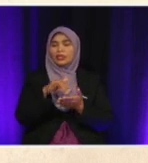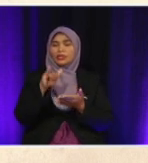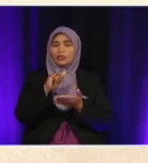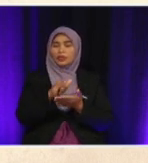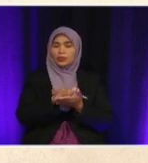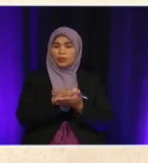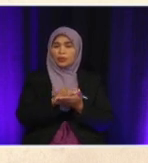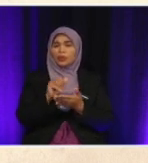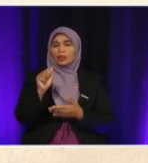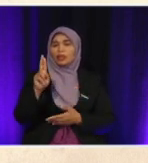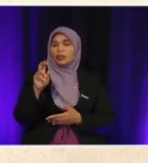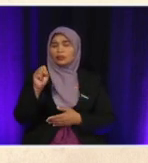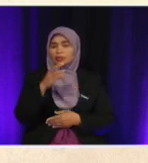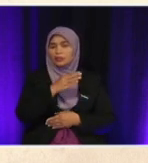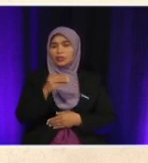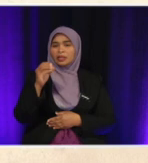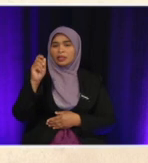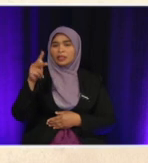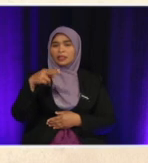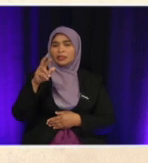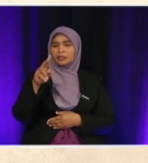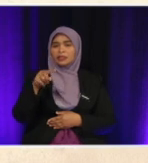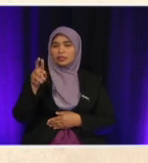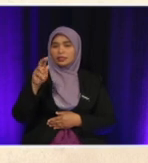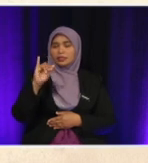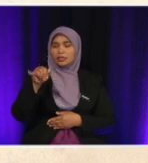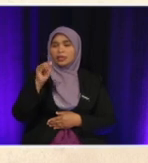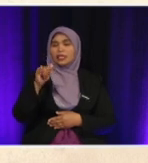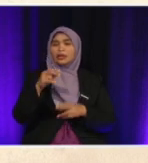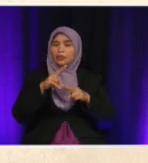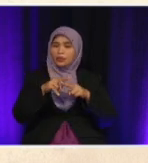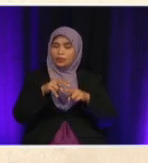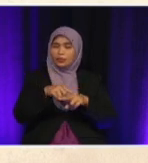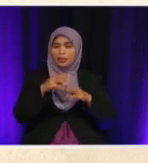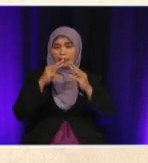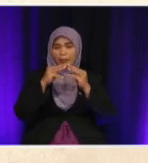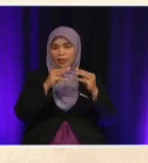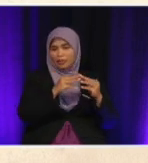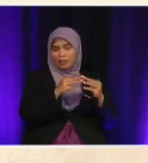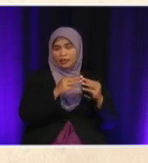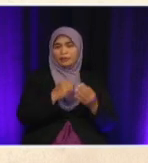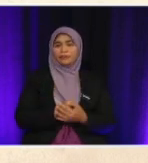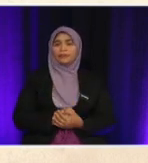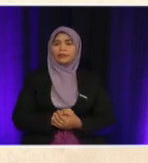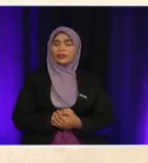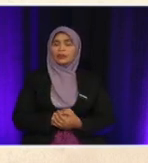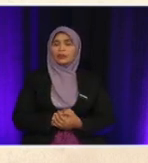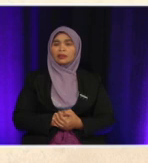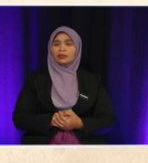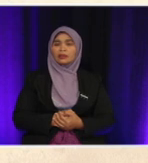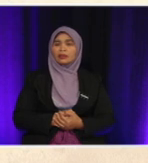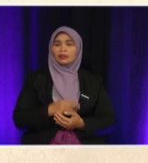Aus dan azraj yang berada di Madinah dari Rasulullah telah mempersaudarakan mereka Ya siapa dia